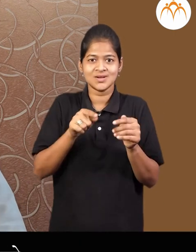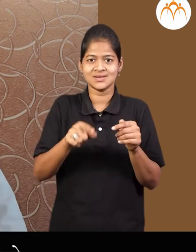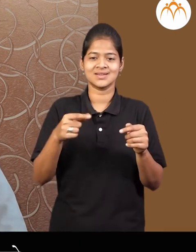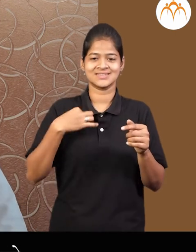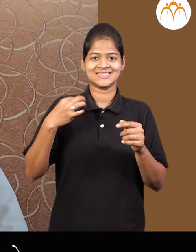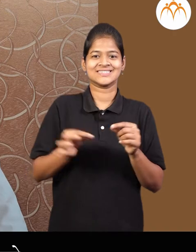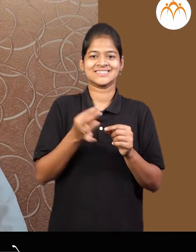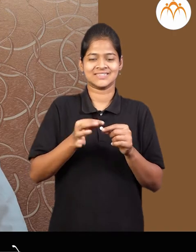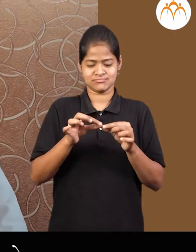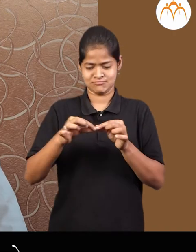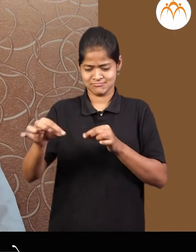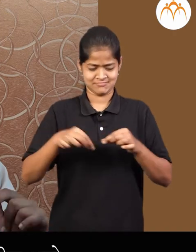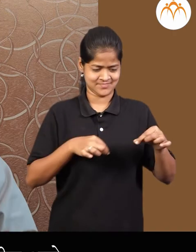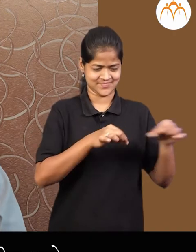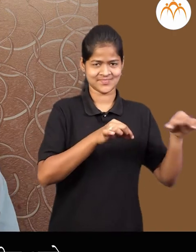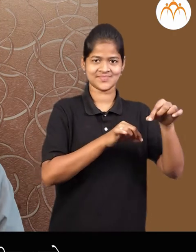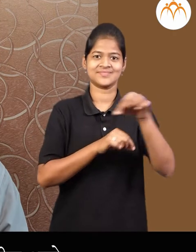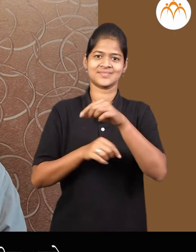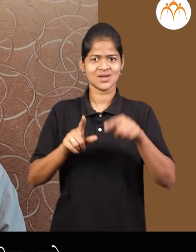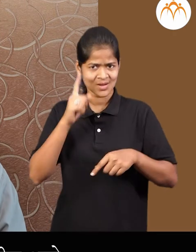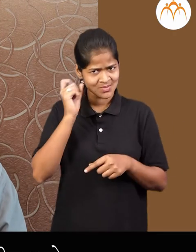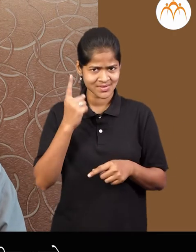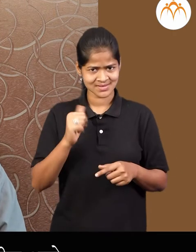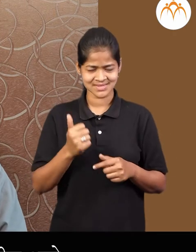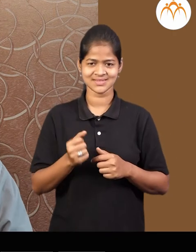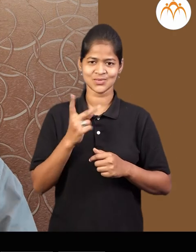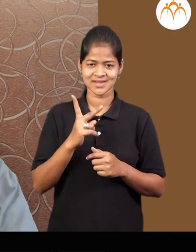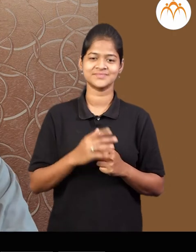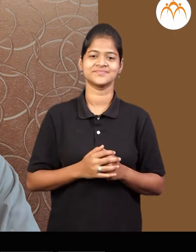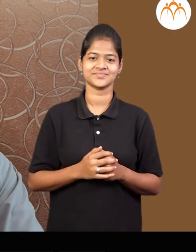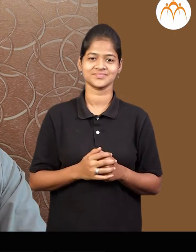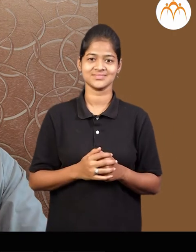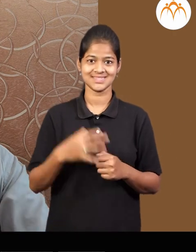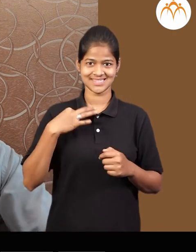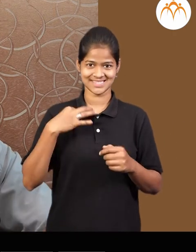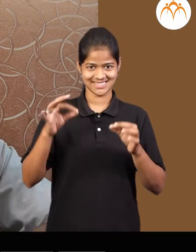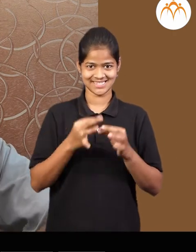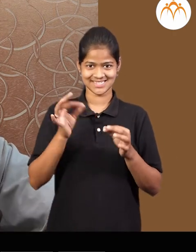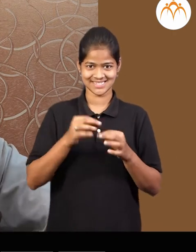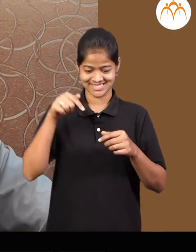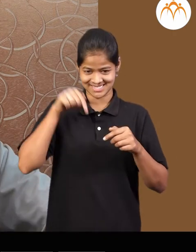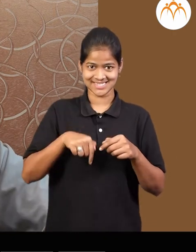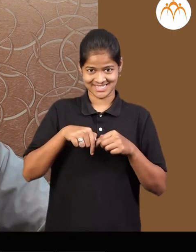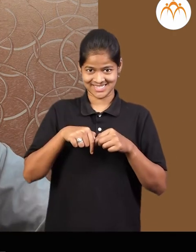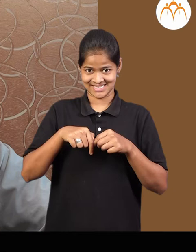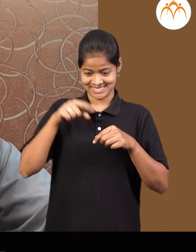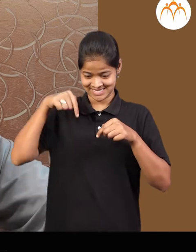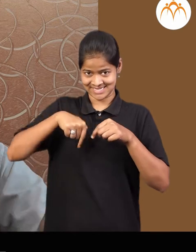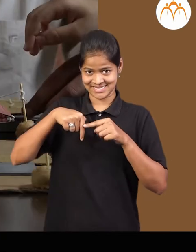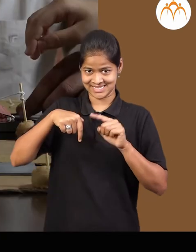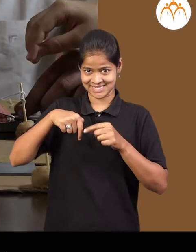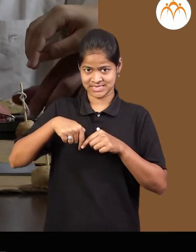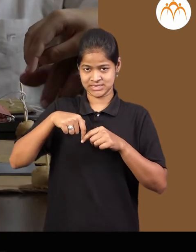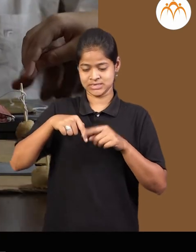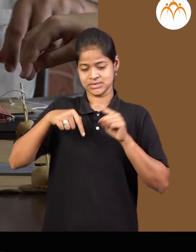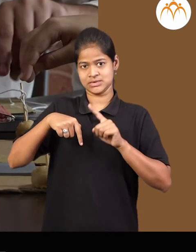लागेल याचा अंदाज येऊ शकतो. बरं आता हा दोरा घेऊया. ठीक आहे, आता इथून या खांबापासून आपण सुरुवात करूया. हा याच्यावर